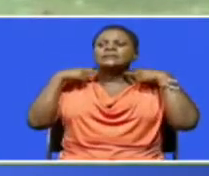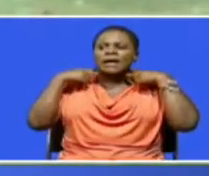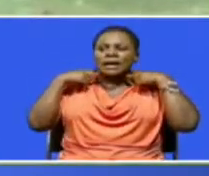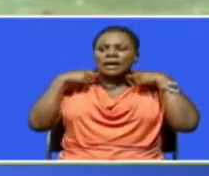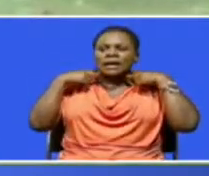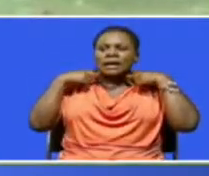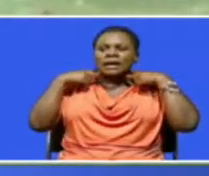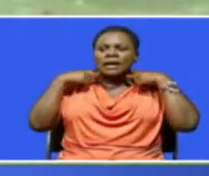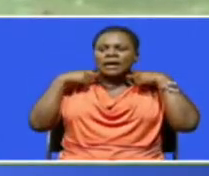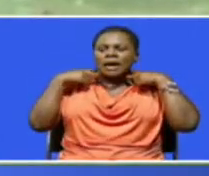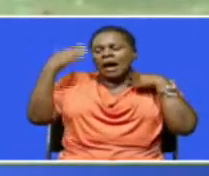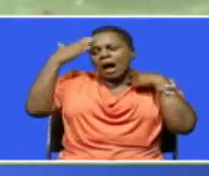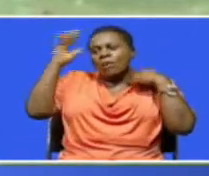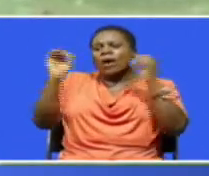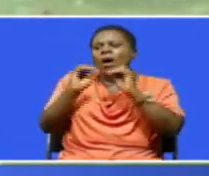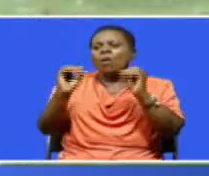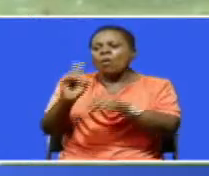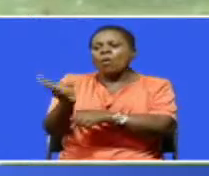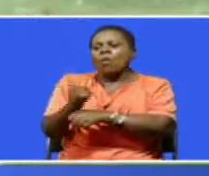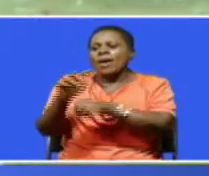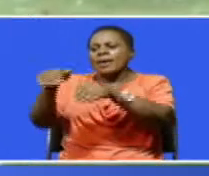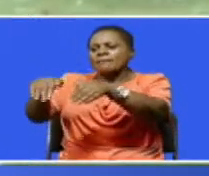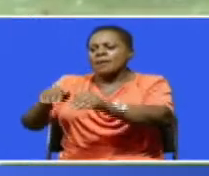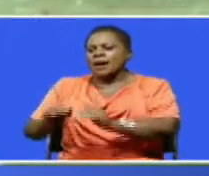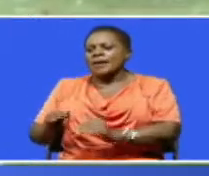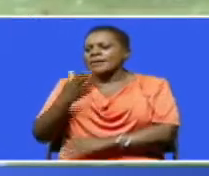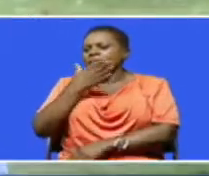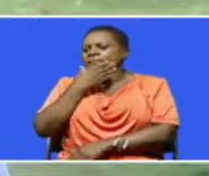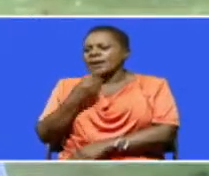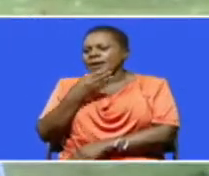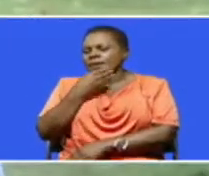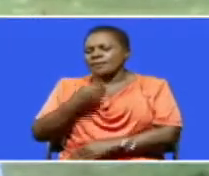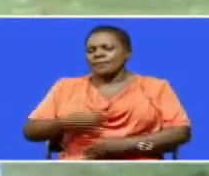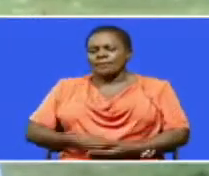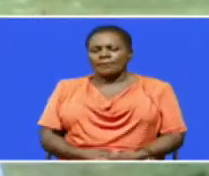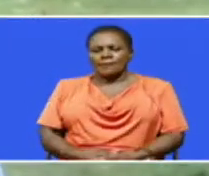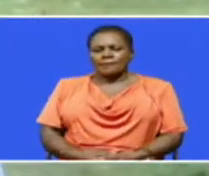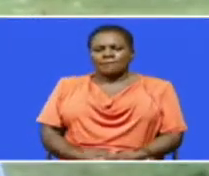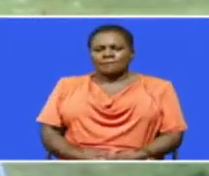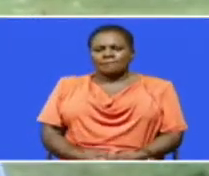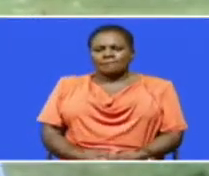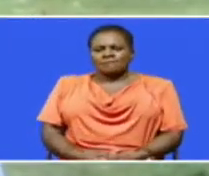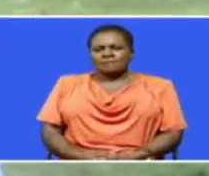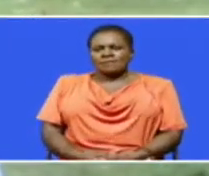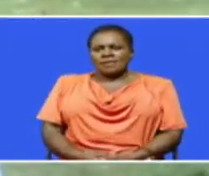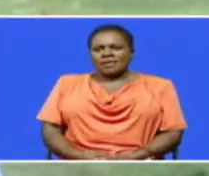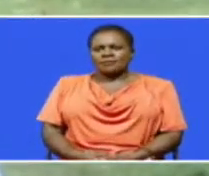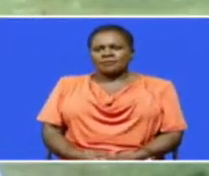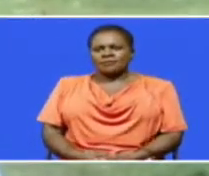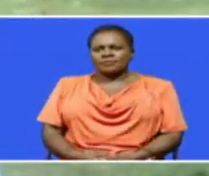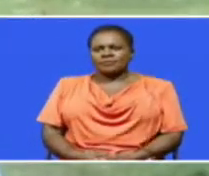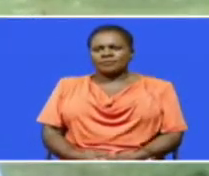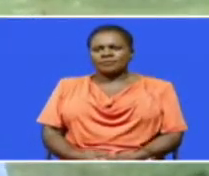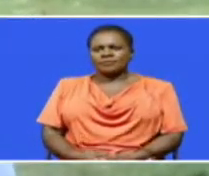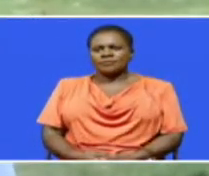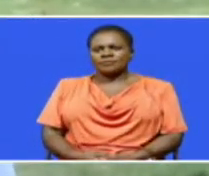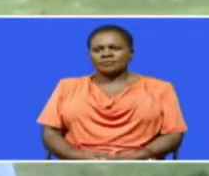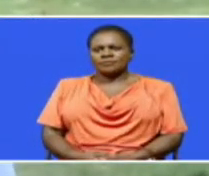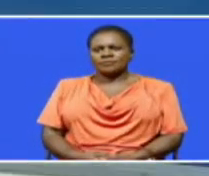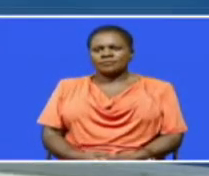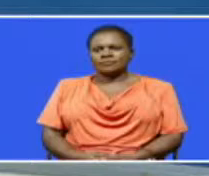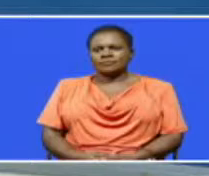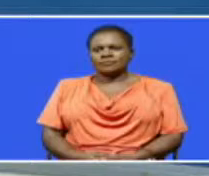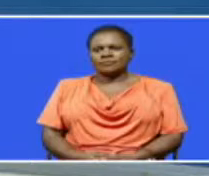lini watakapomzika mzee Ezekiel. Willy Sigekete News, Mbale, Vihiga.